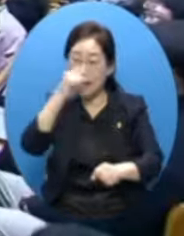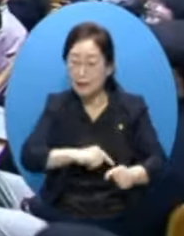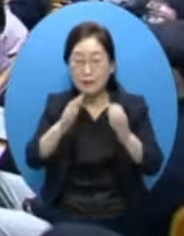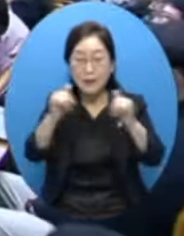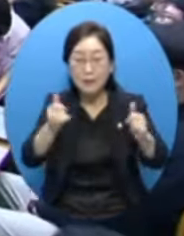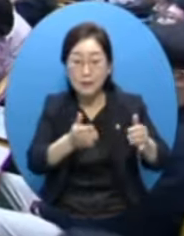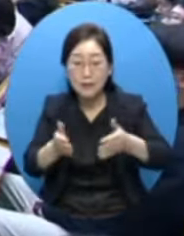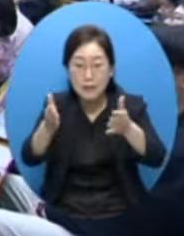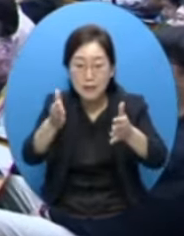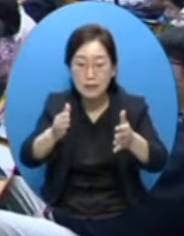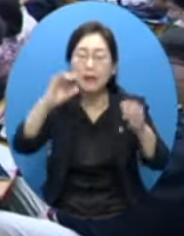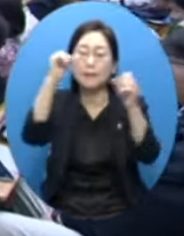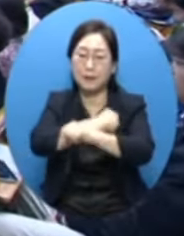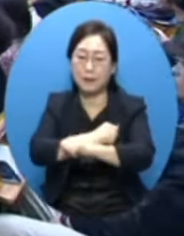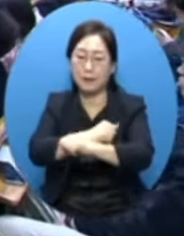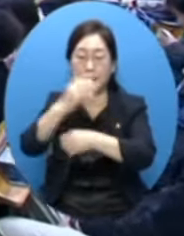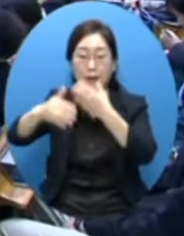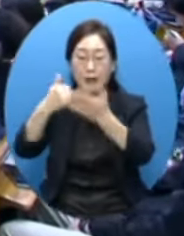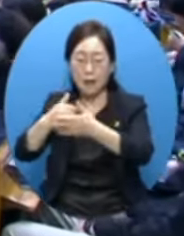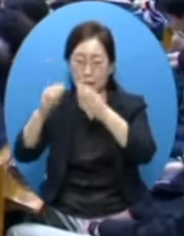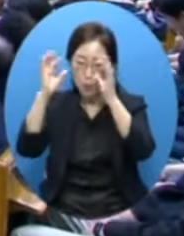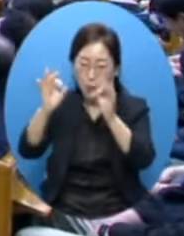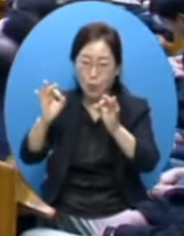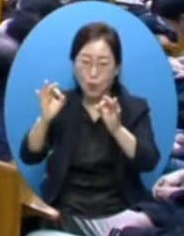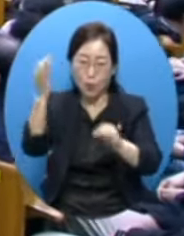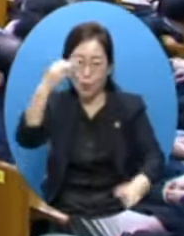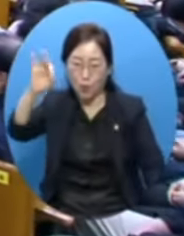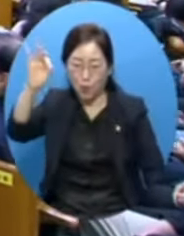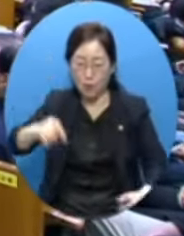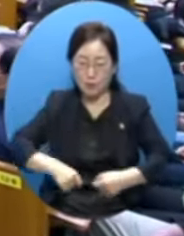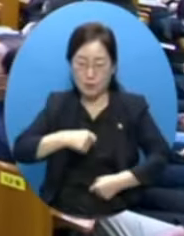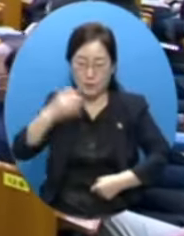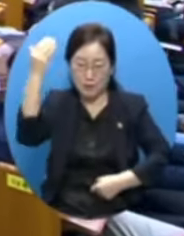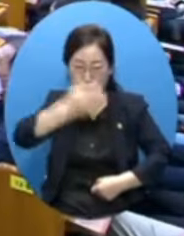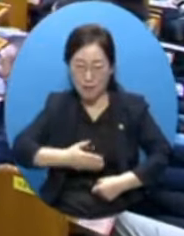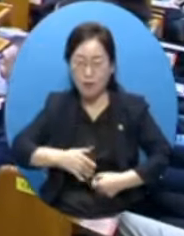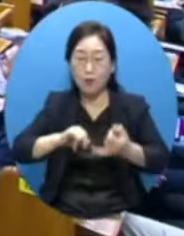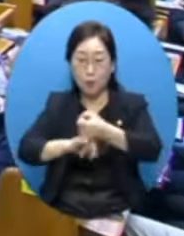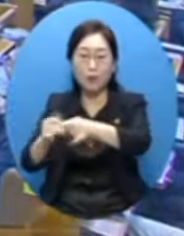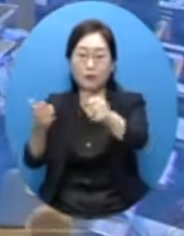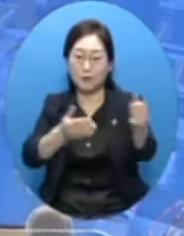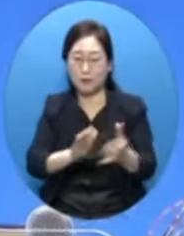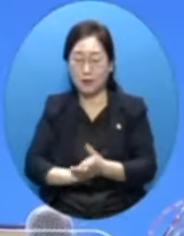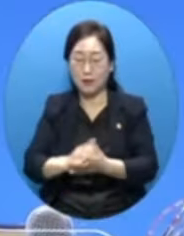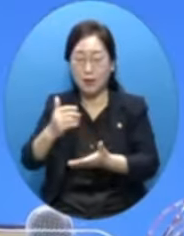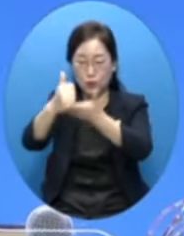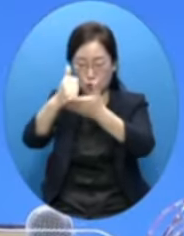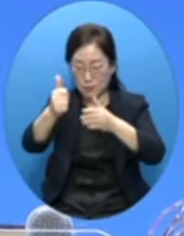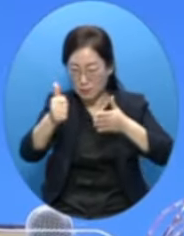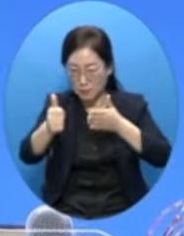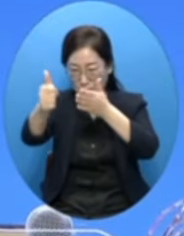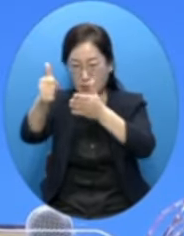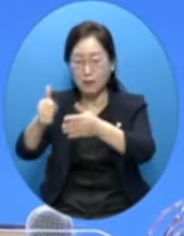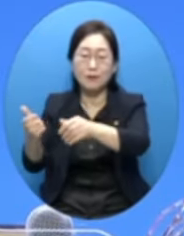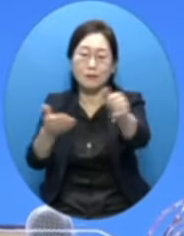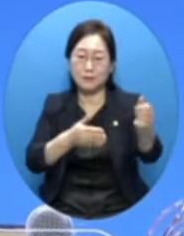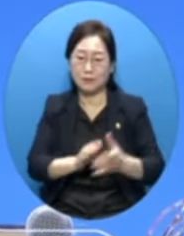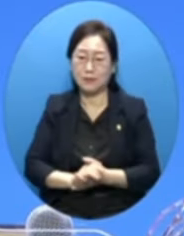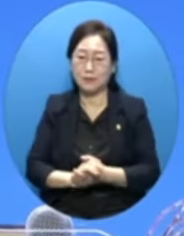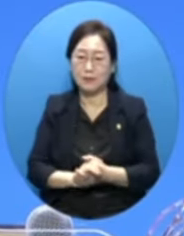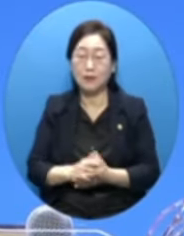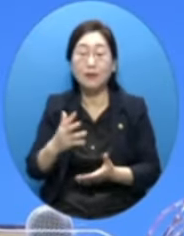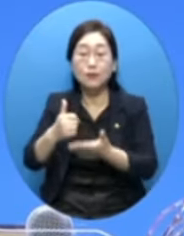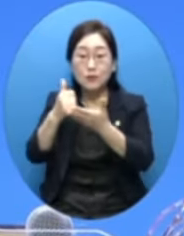망하리로다. 하나님께 인정받는 의인의 길을 가시기 바랍니다. 하나님의 길로 행하는 주님의 백성들이 되길 바랍니다.